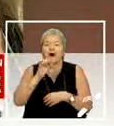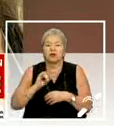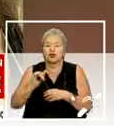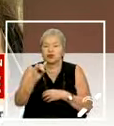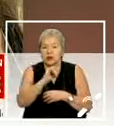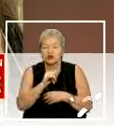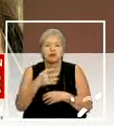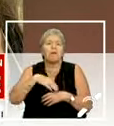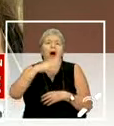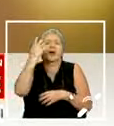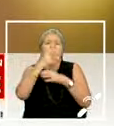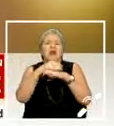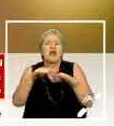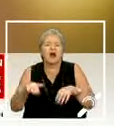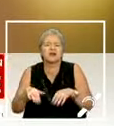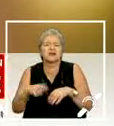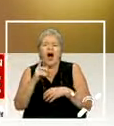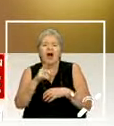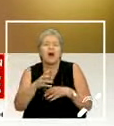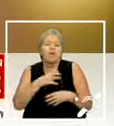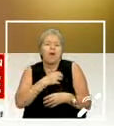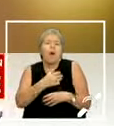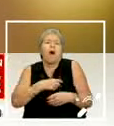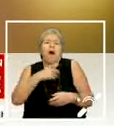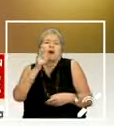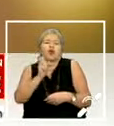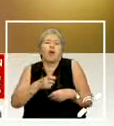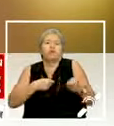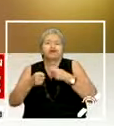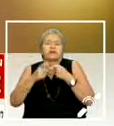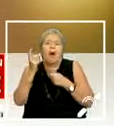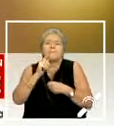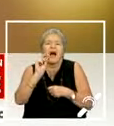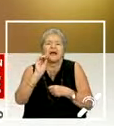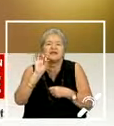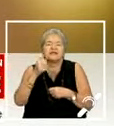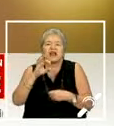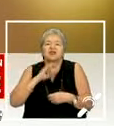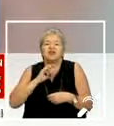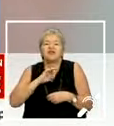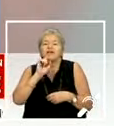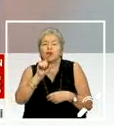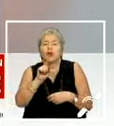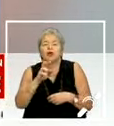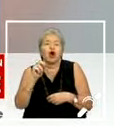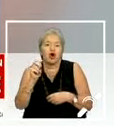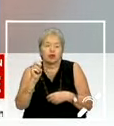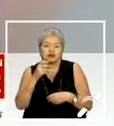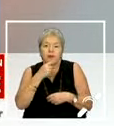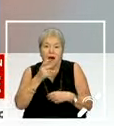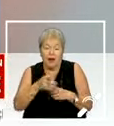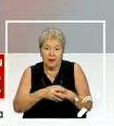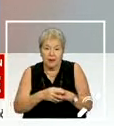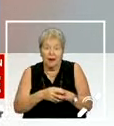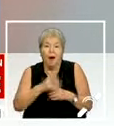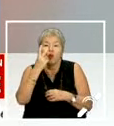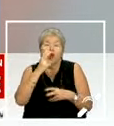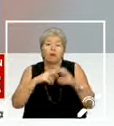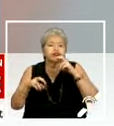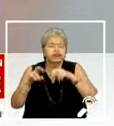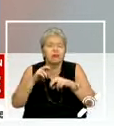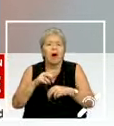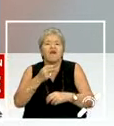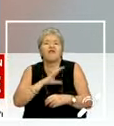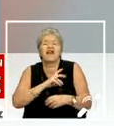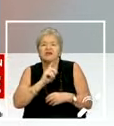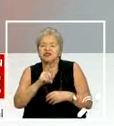britanic Hamish Harding, unul dintre cei mai bogați oameni de afaceri pakistanezi și fiul acestuia de doar 19 ani, un explorator francez care a mai